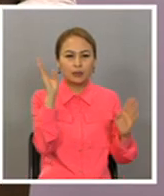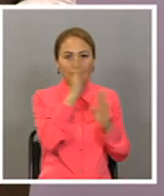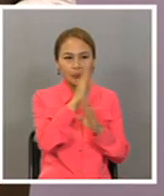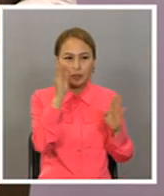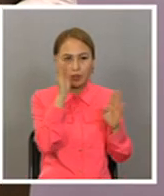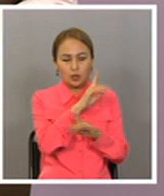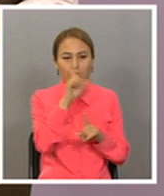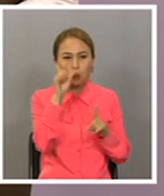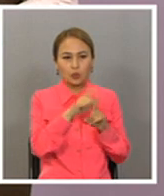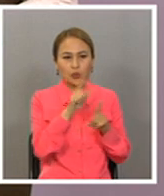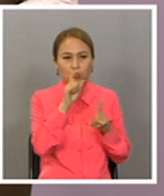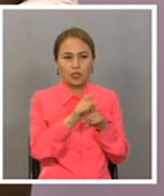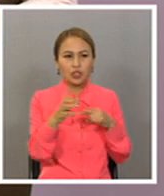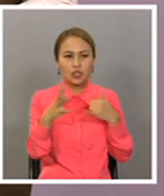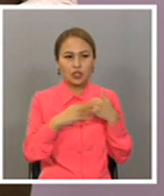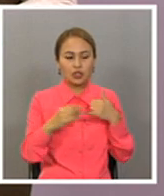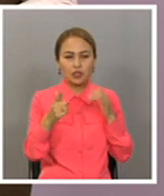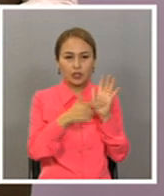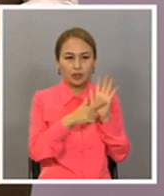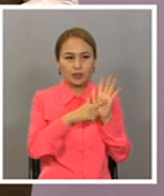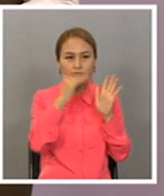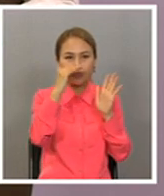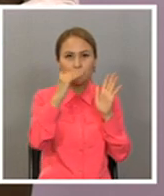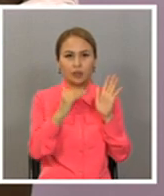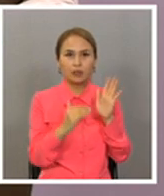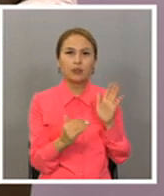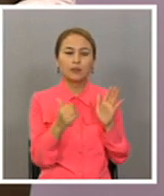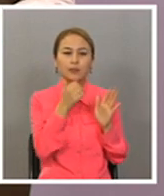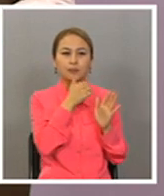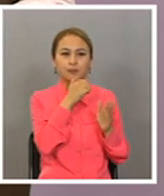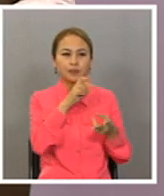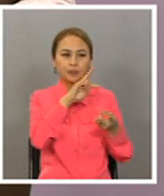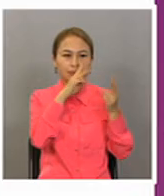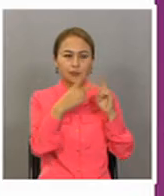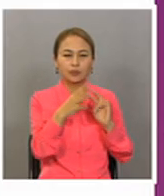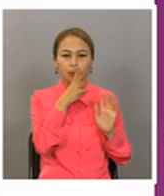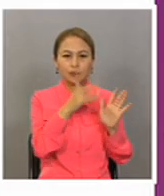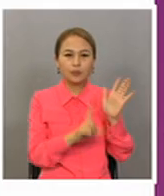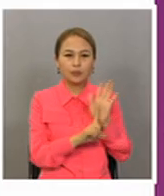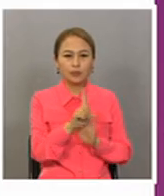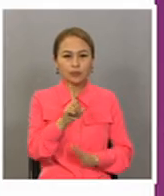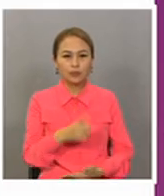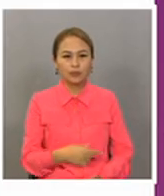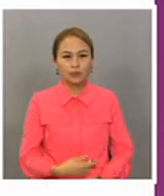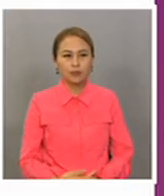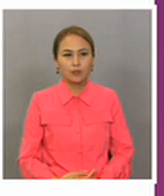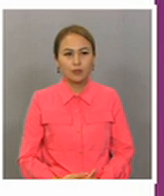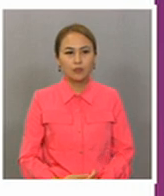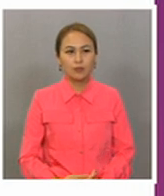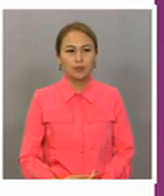сөздерін жеті септікте септейміз. Уақыт кетті.